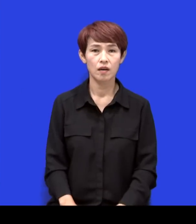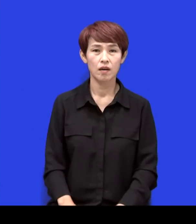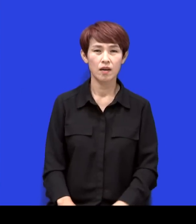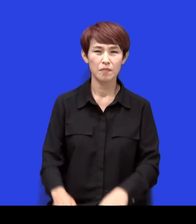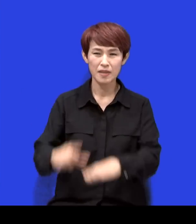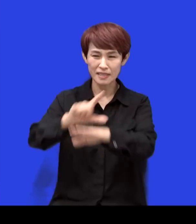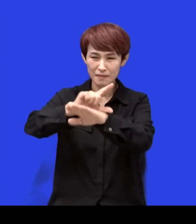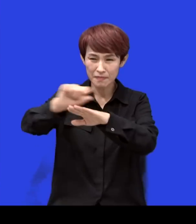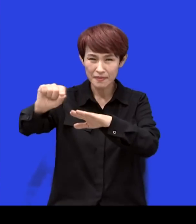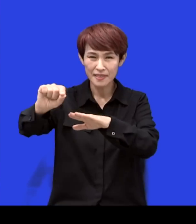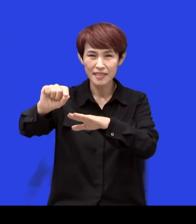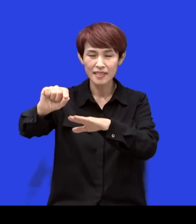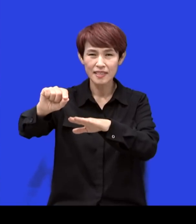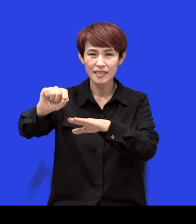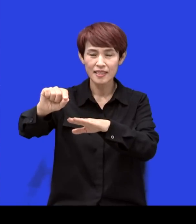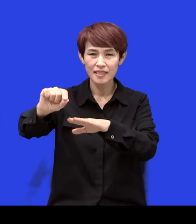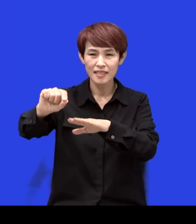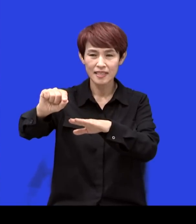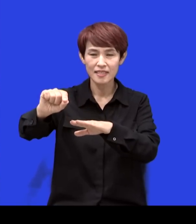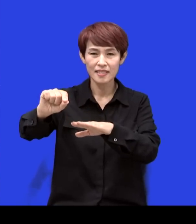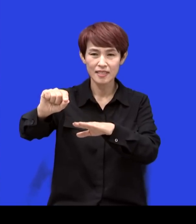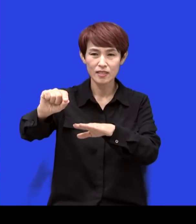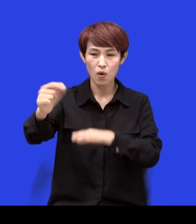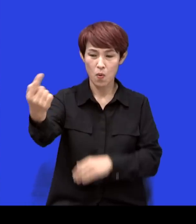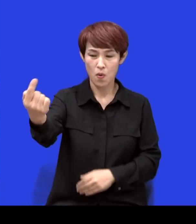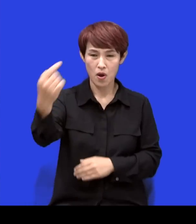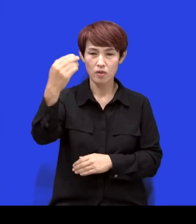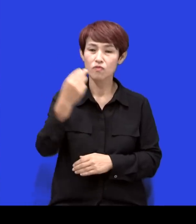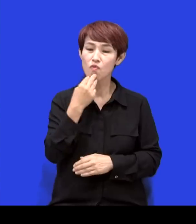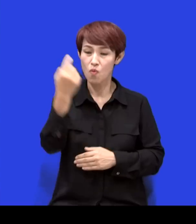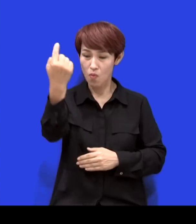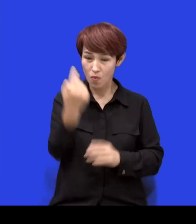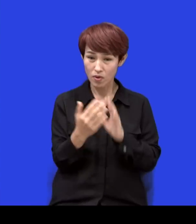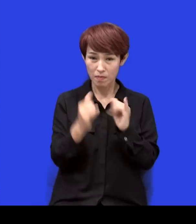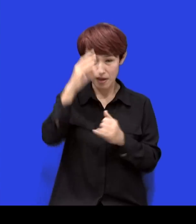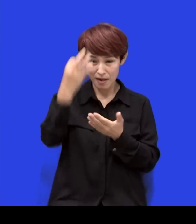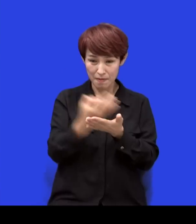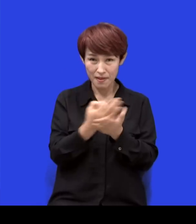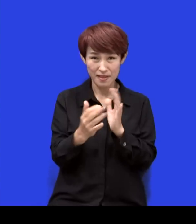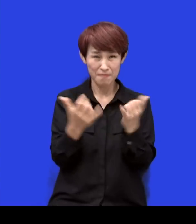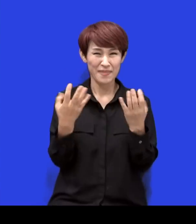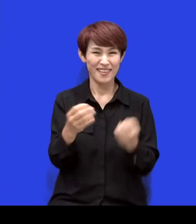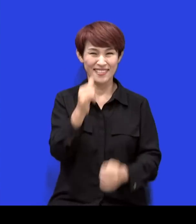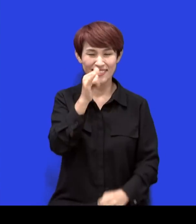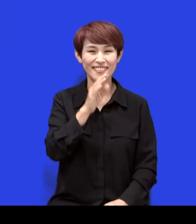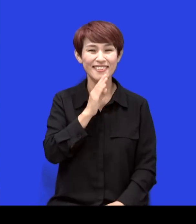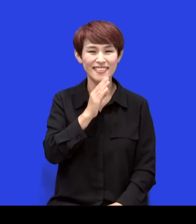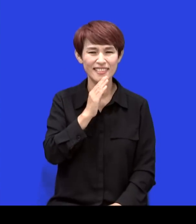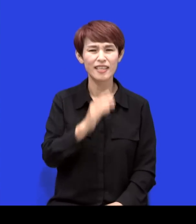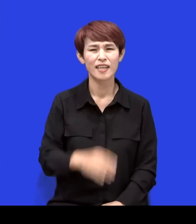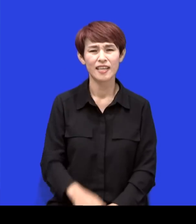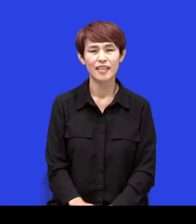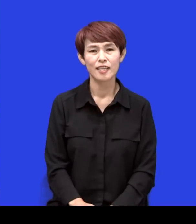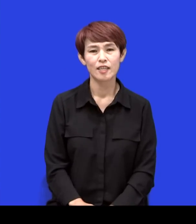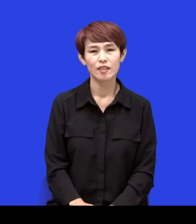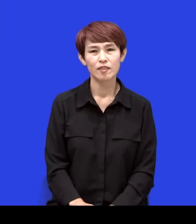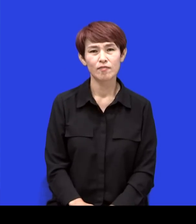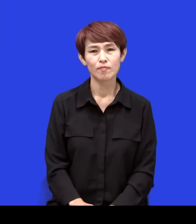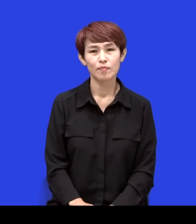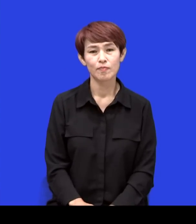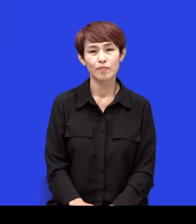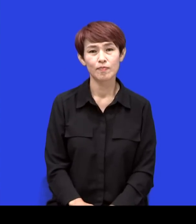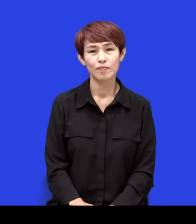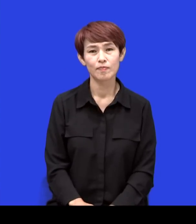상경한 이 알바생들이 많잖아요. 네네. 예, 지금이 알바생이라고 하지만 그때만 해도 그냥 이제 정말